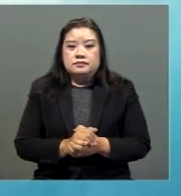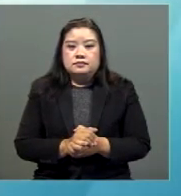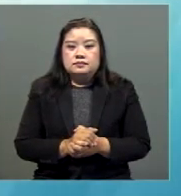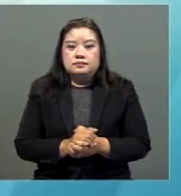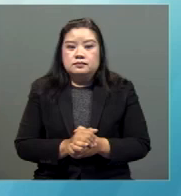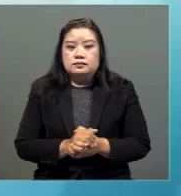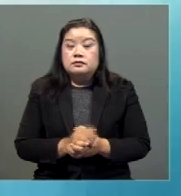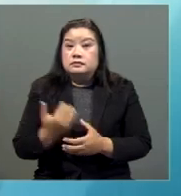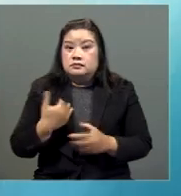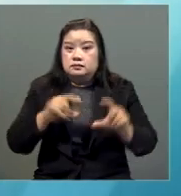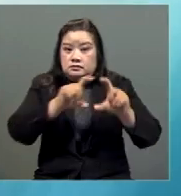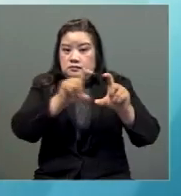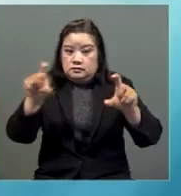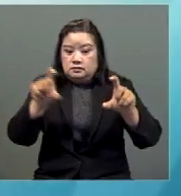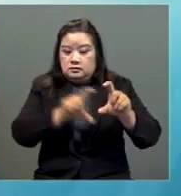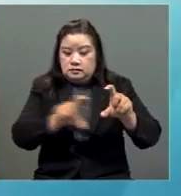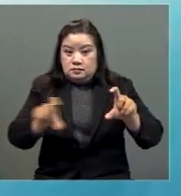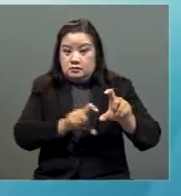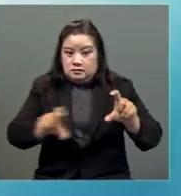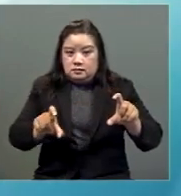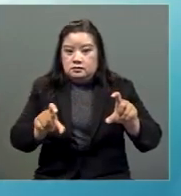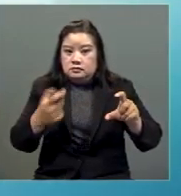ช่องข้างบนกับตรงกลางเนี่ยนะครับ 34จังหวัดเท่ากันแล้วนะครับแล้วก็แนะ